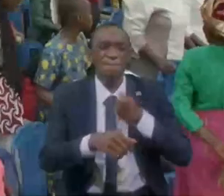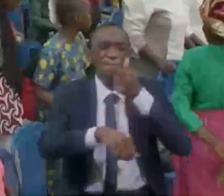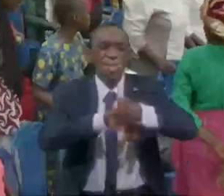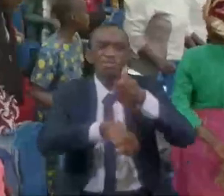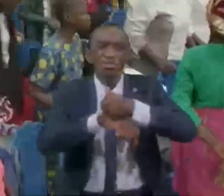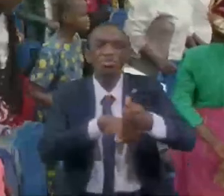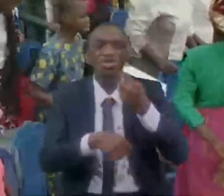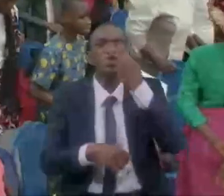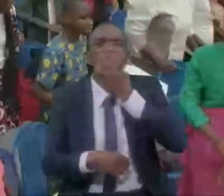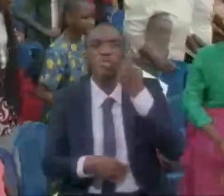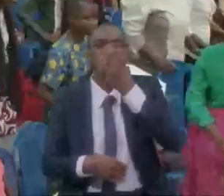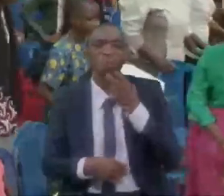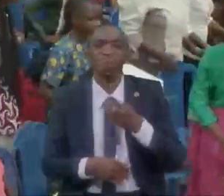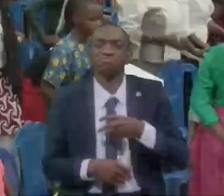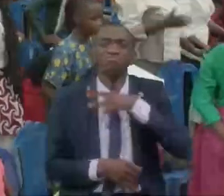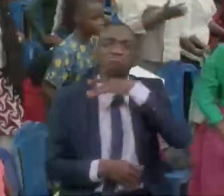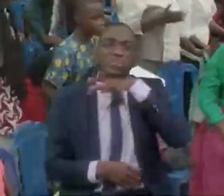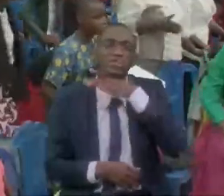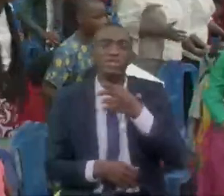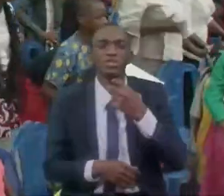des propos blasphématoires,